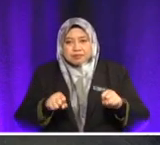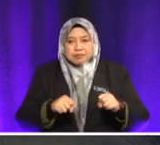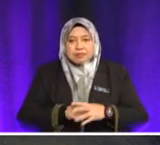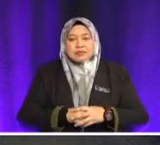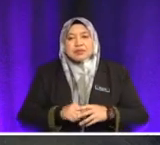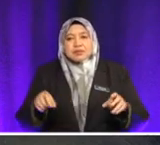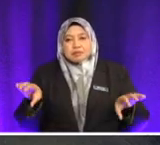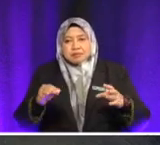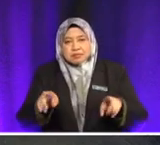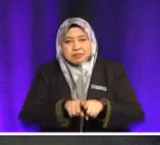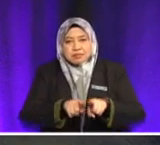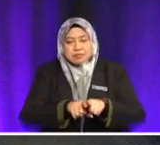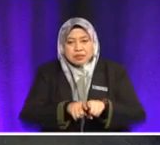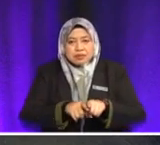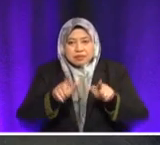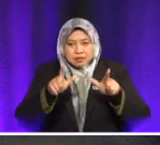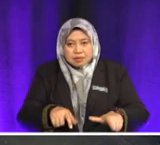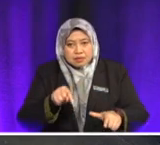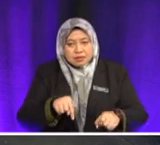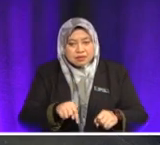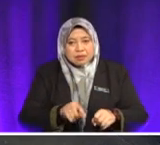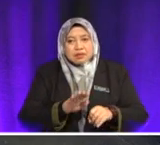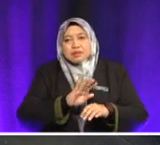kita Letakkan di sini